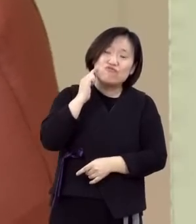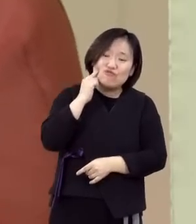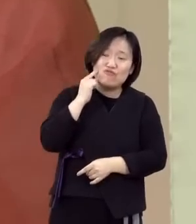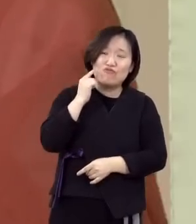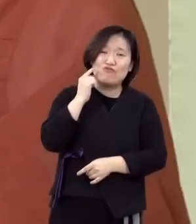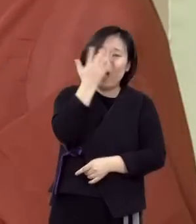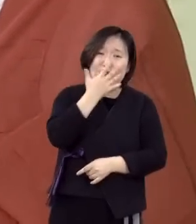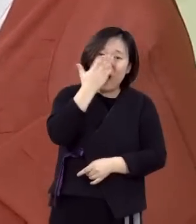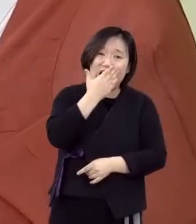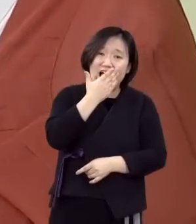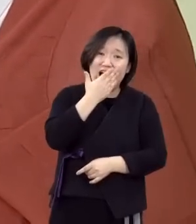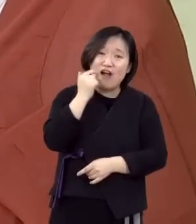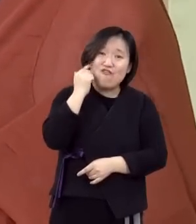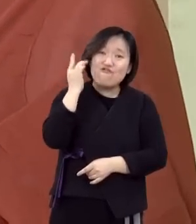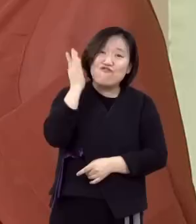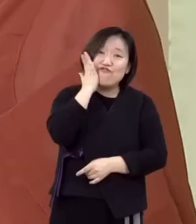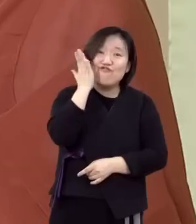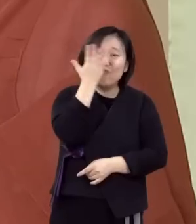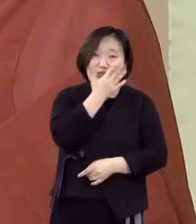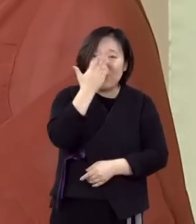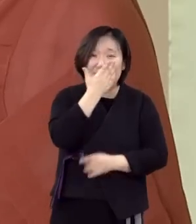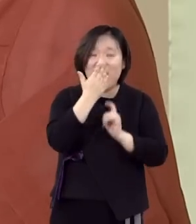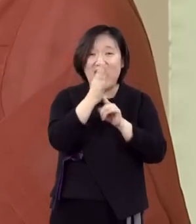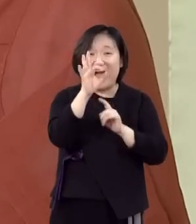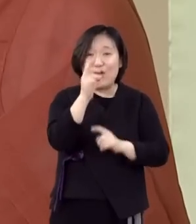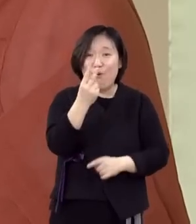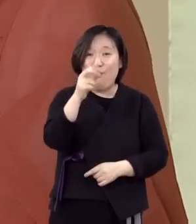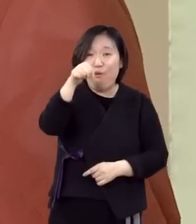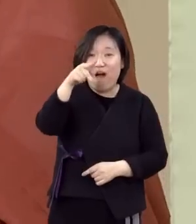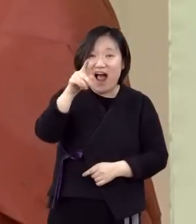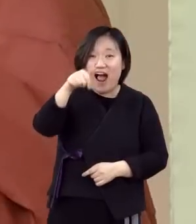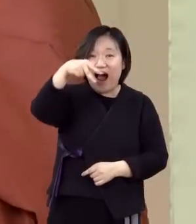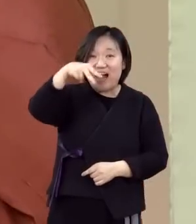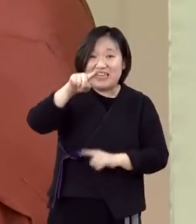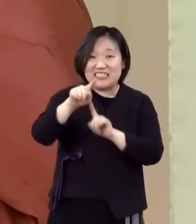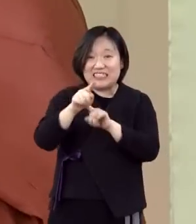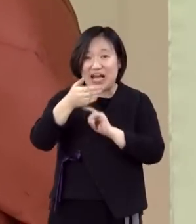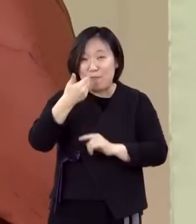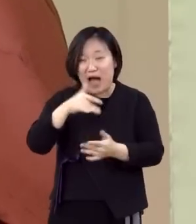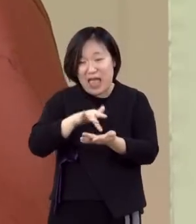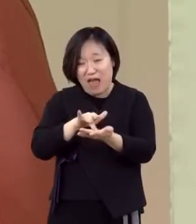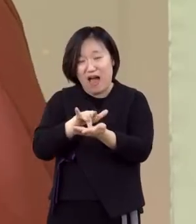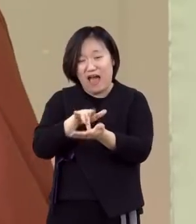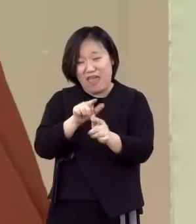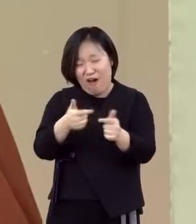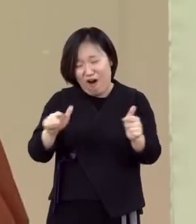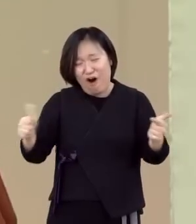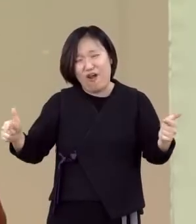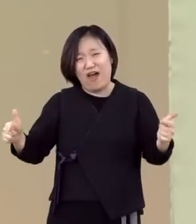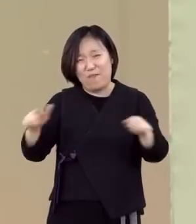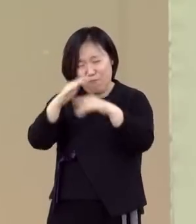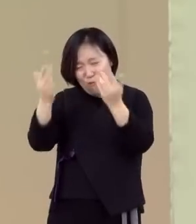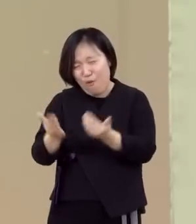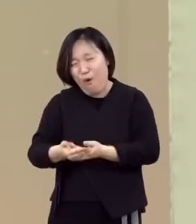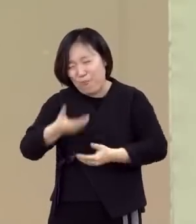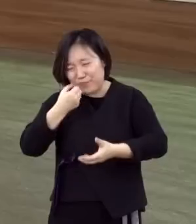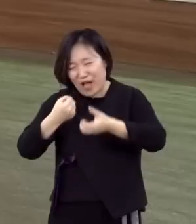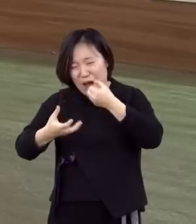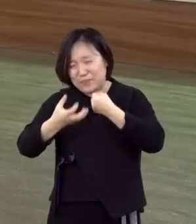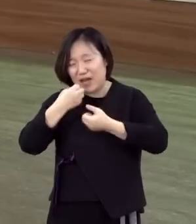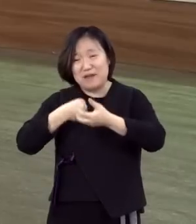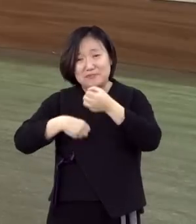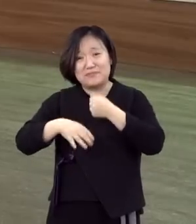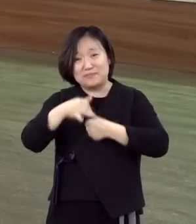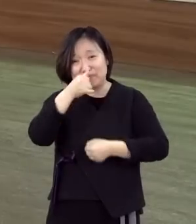도라지꽃시럽,추출물,프로폴리스 ,꿀,허브가루등내몸에좋다고알려진모든것을섭취했다